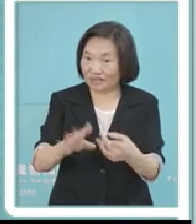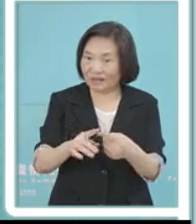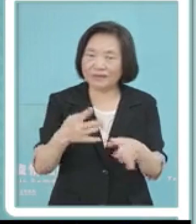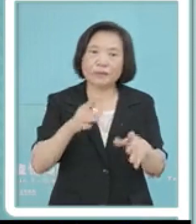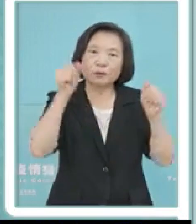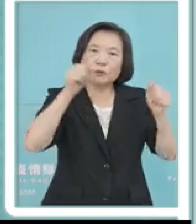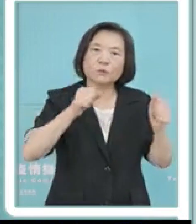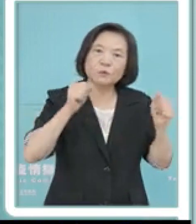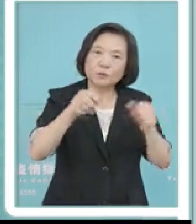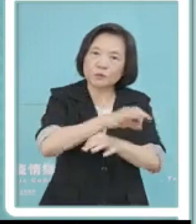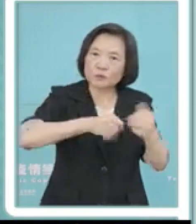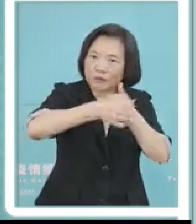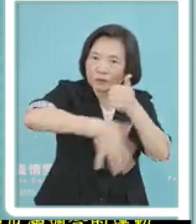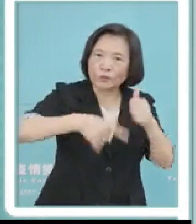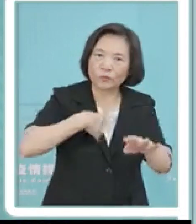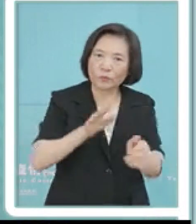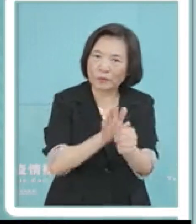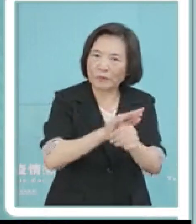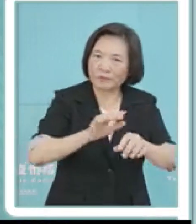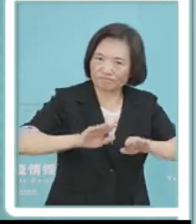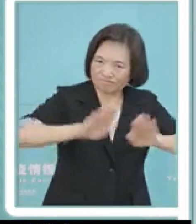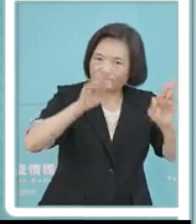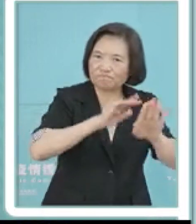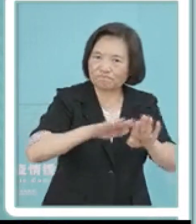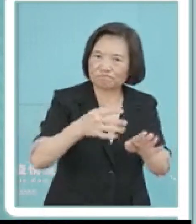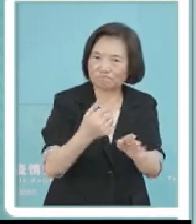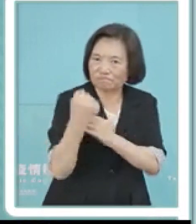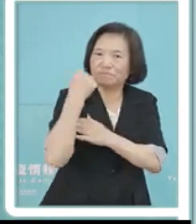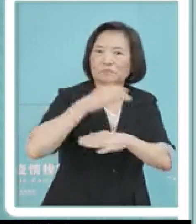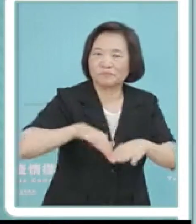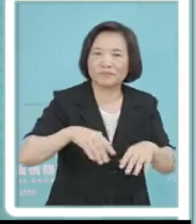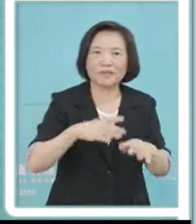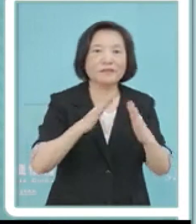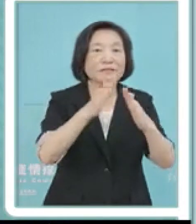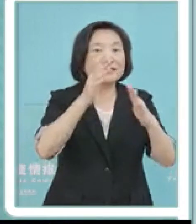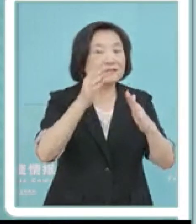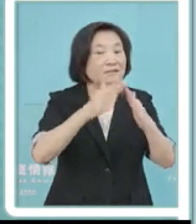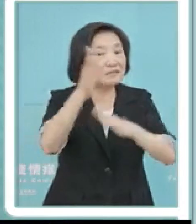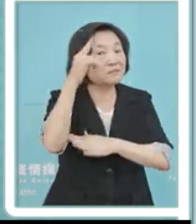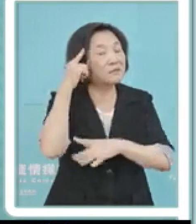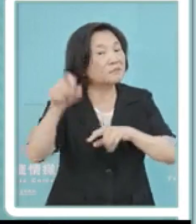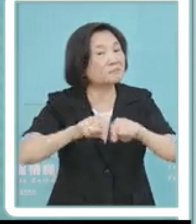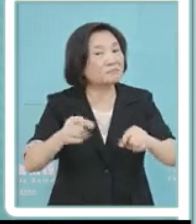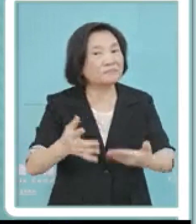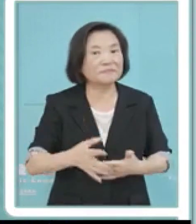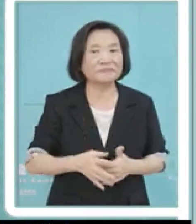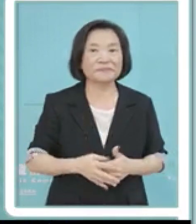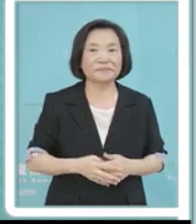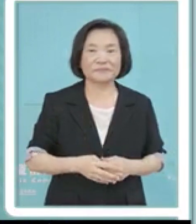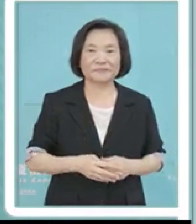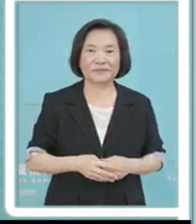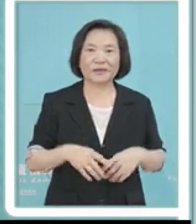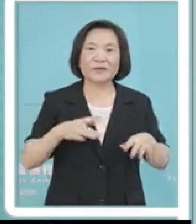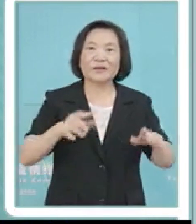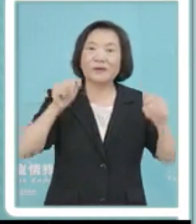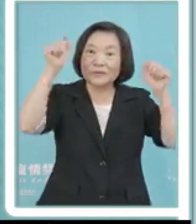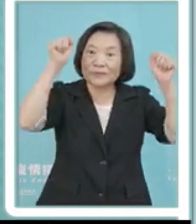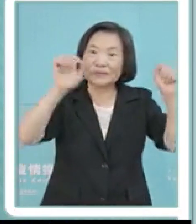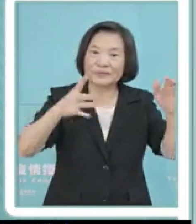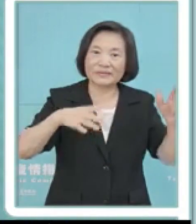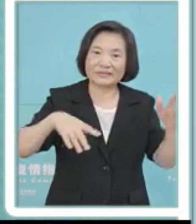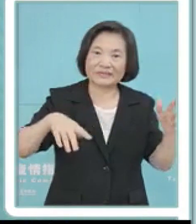产业做起来，目前市府的规划如何？ 这个也不是一天两天了，我跟你讲哦，其实运动产业也是